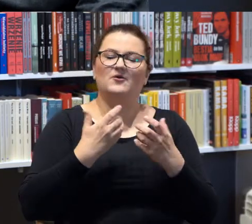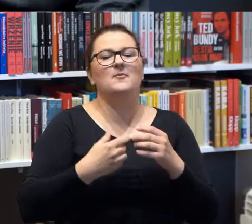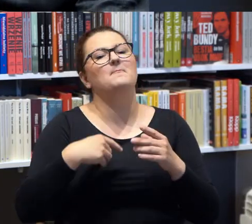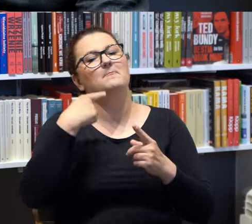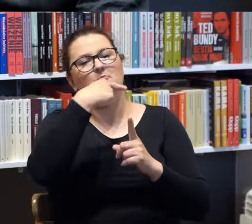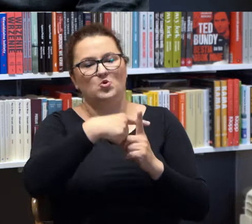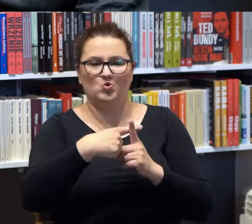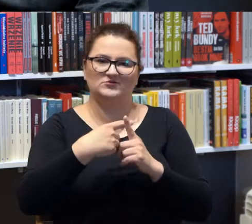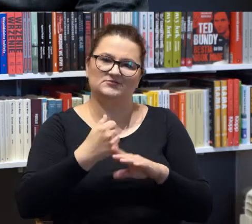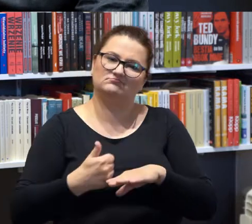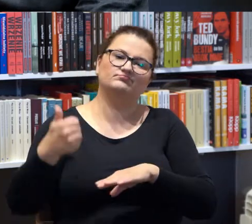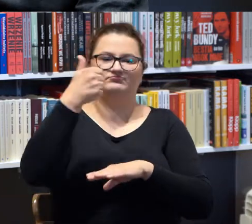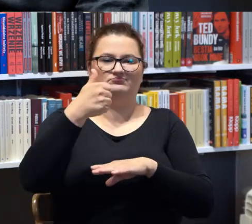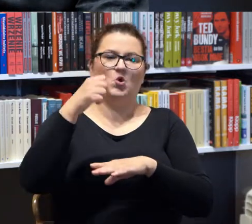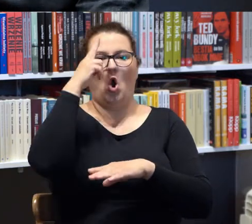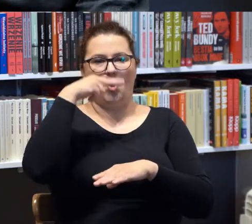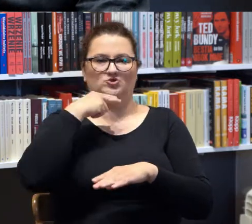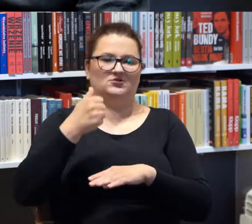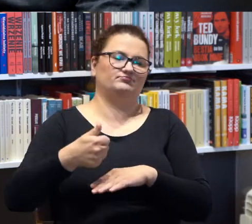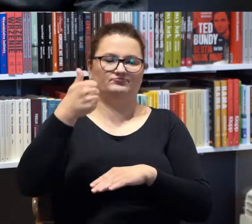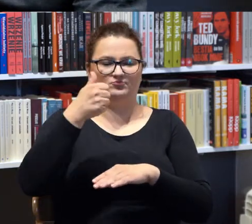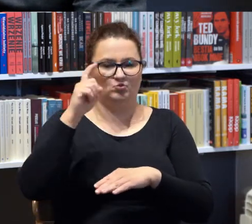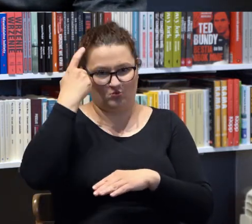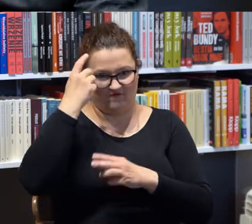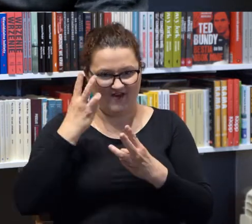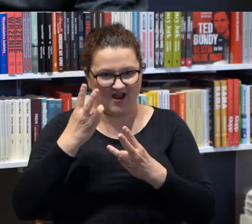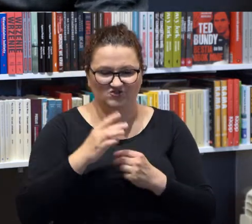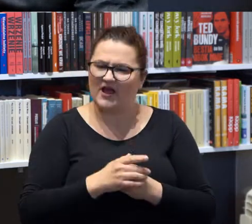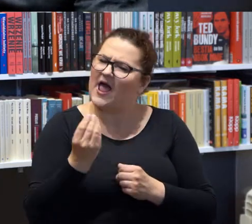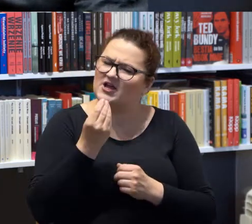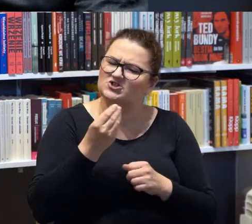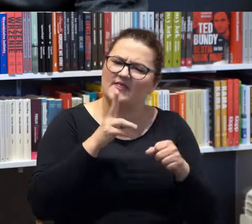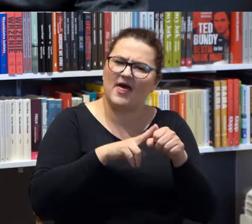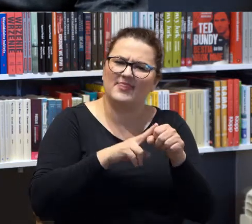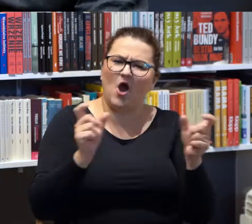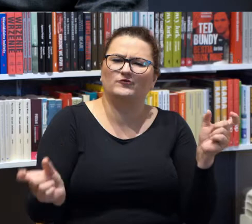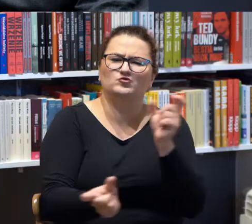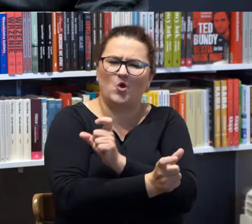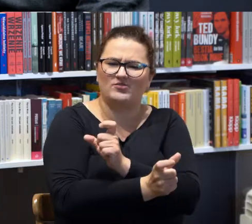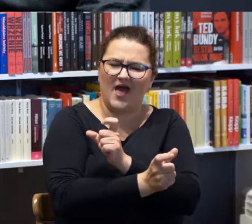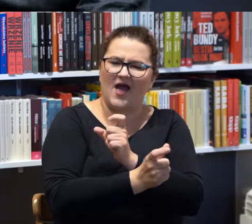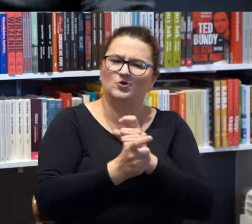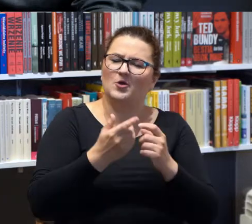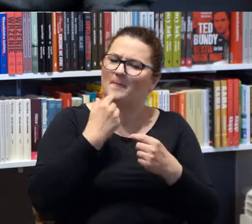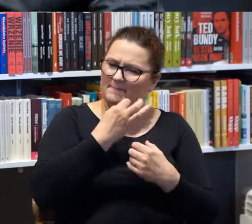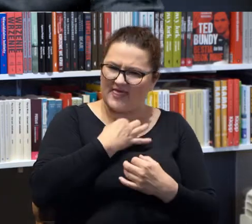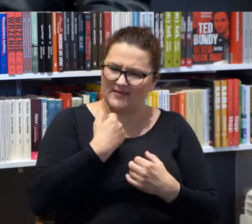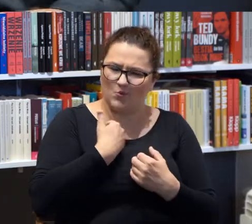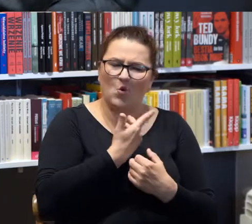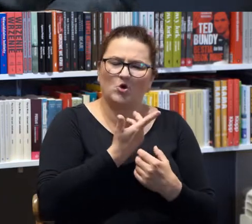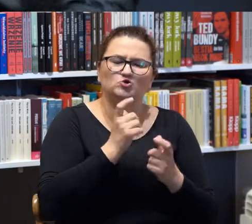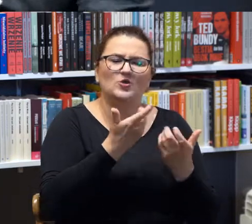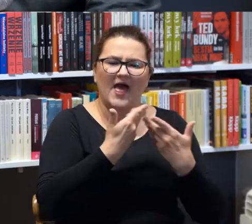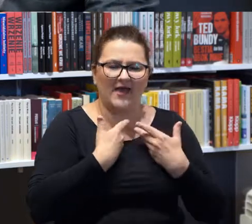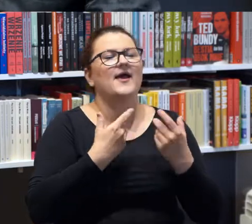sosiku. I jeszcze z tą odwróconą chronologią, tak? Jakie było pytanie, że dlaczego ta, co mi daje ta chronologia, tak? Do czego ci ona dlaczego jest